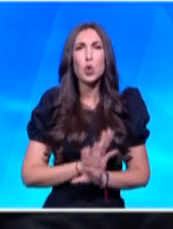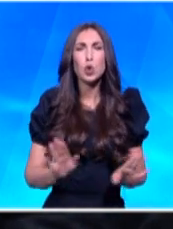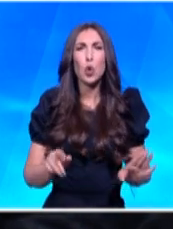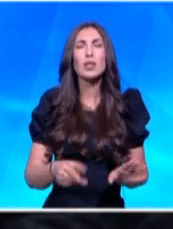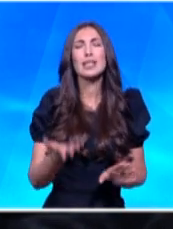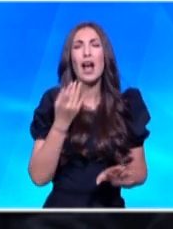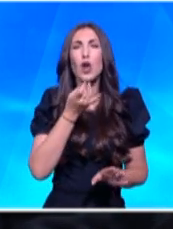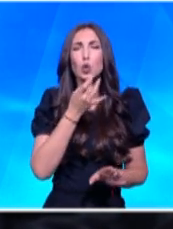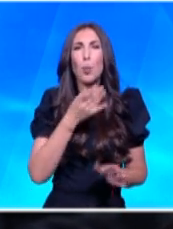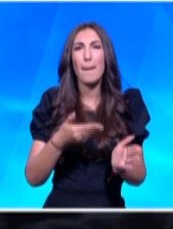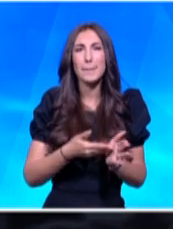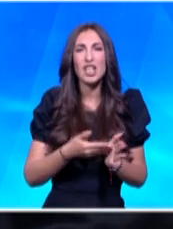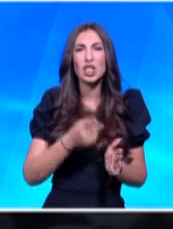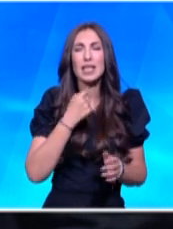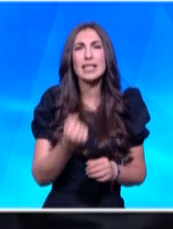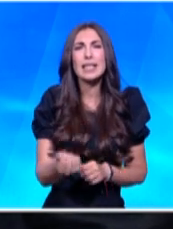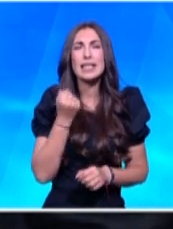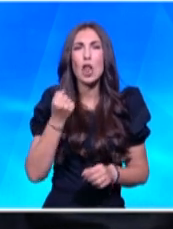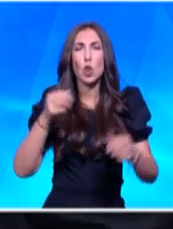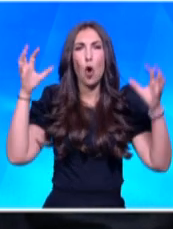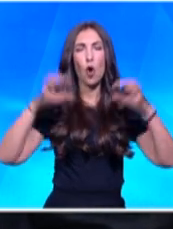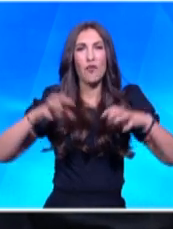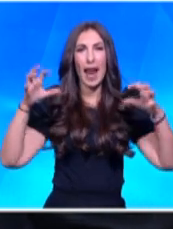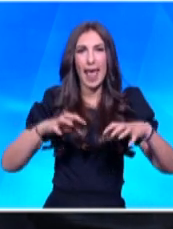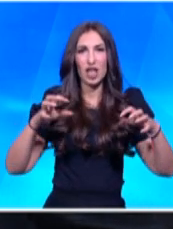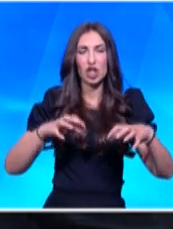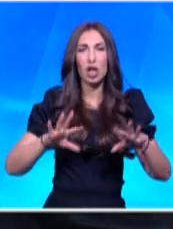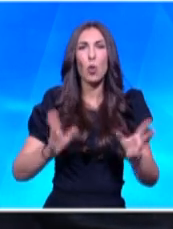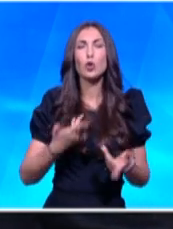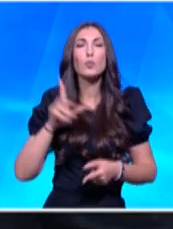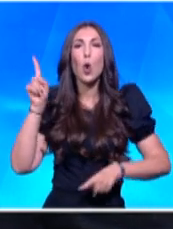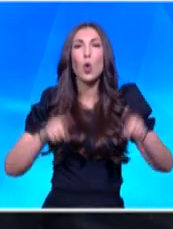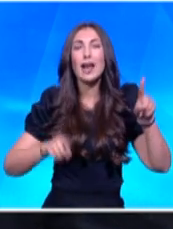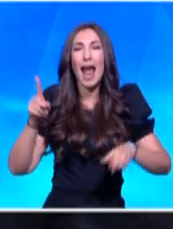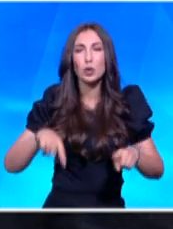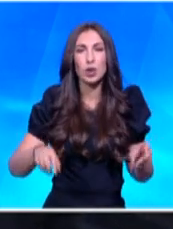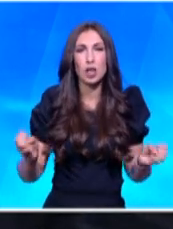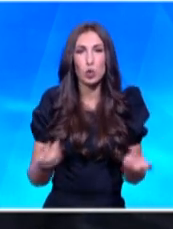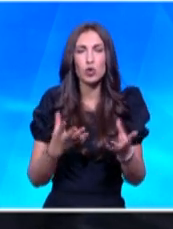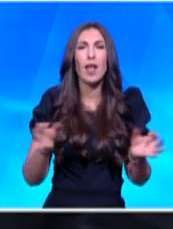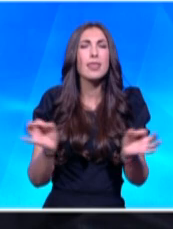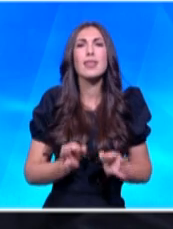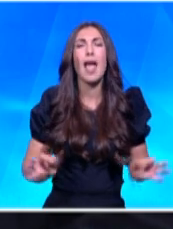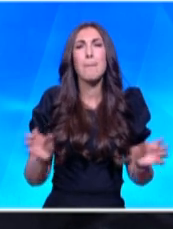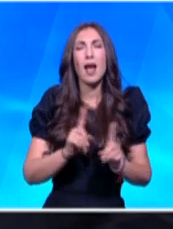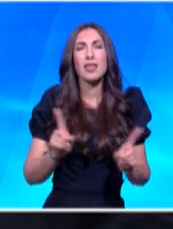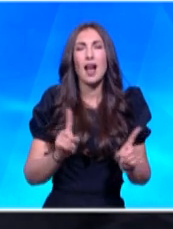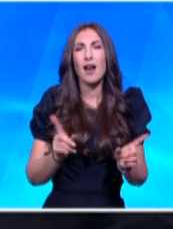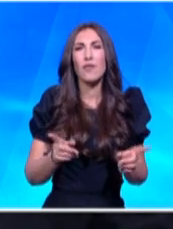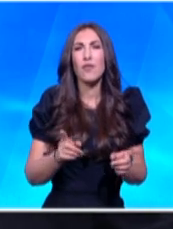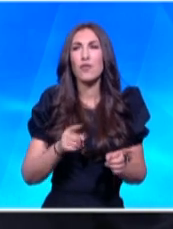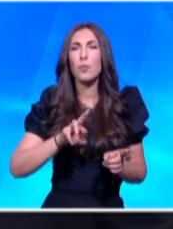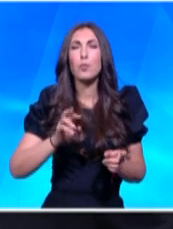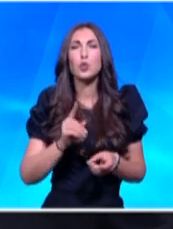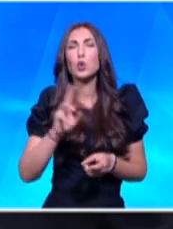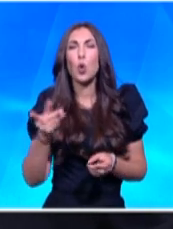случай става дума за изключително количество валежи, което много рядко се случва. Няма никакви индикации, че проблемите